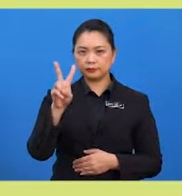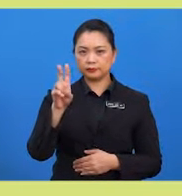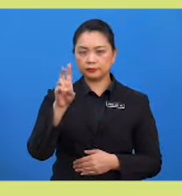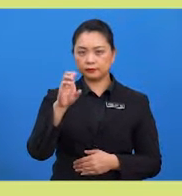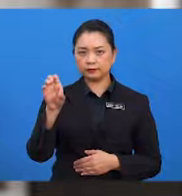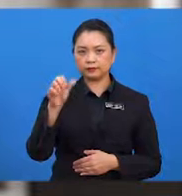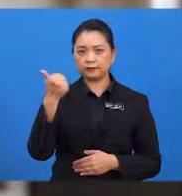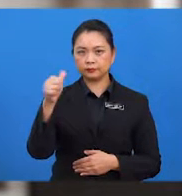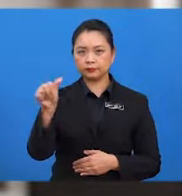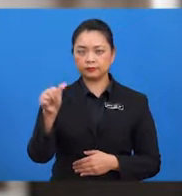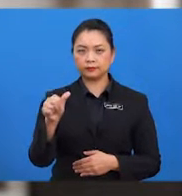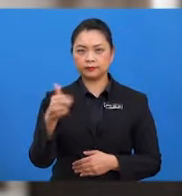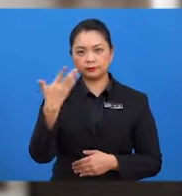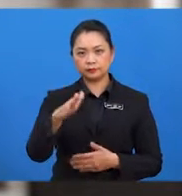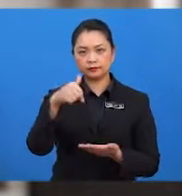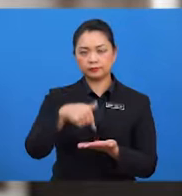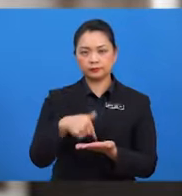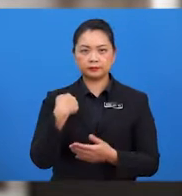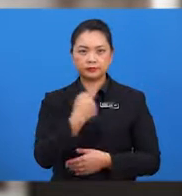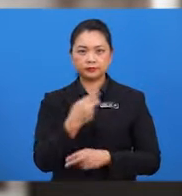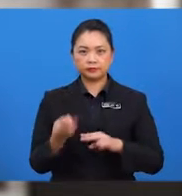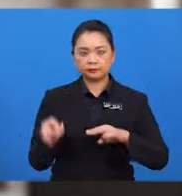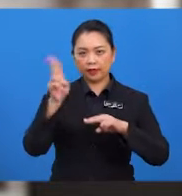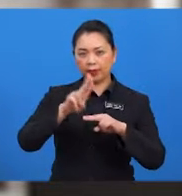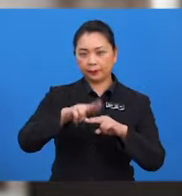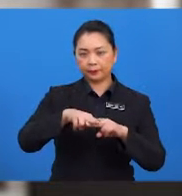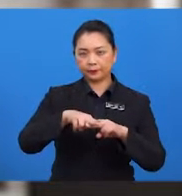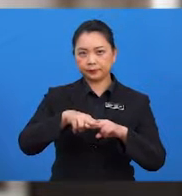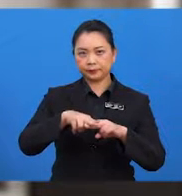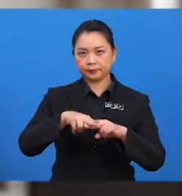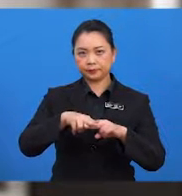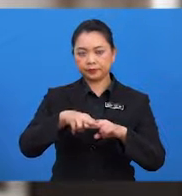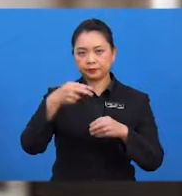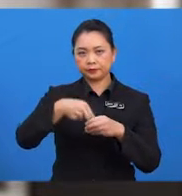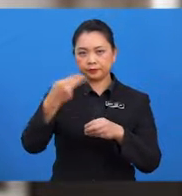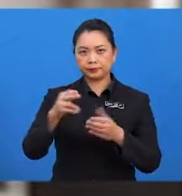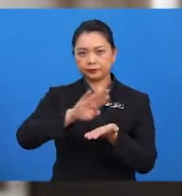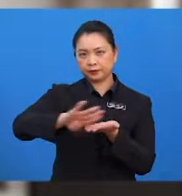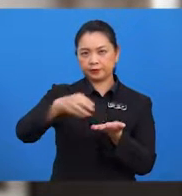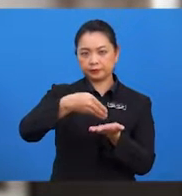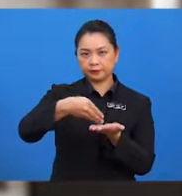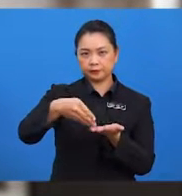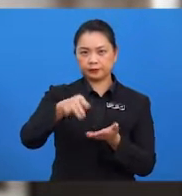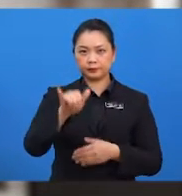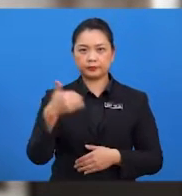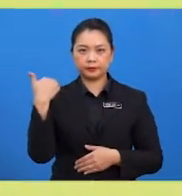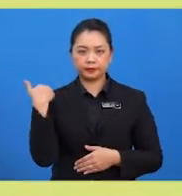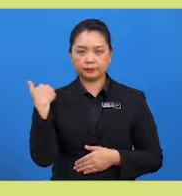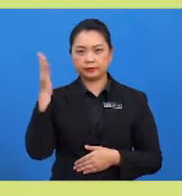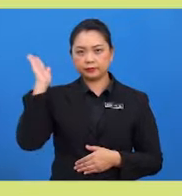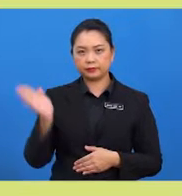RM31,210. Seterusnya, kita tambah hasil dan tolak belanja yang ada seperti dalam imbangan duga